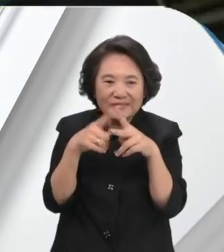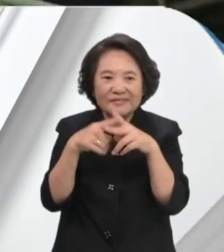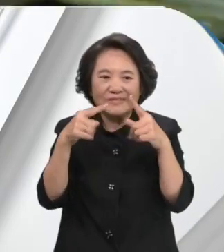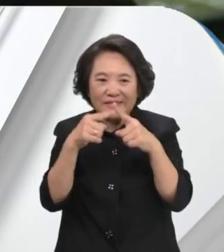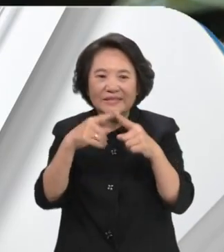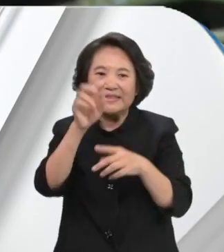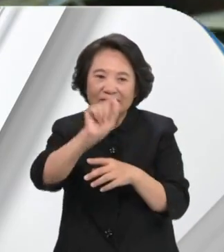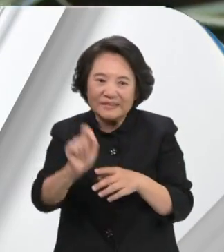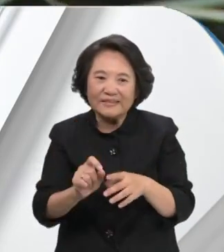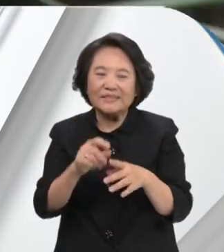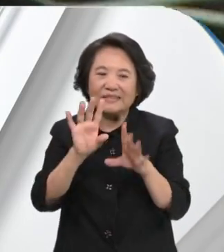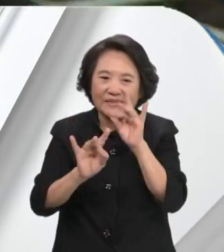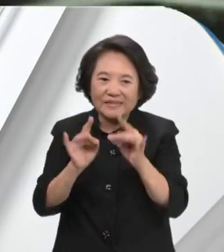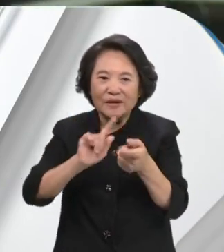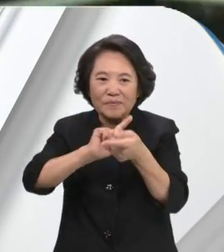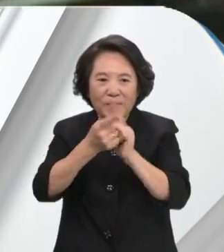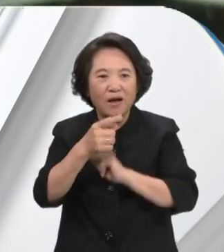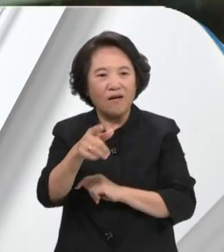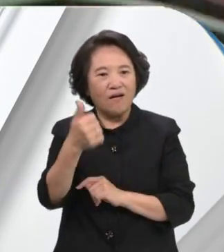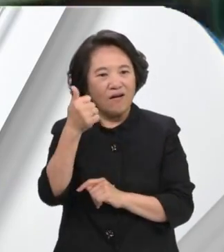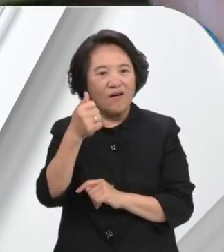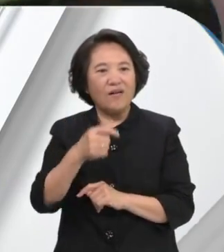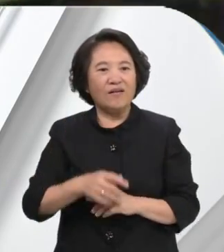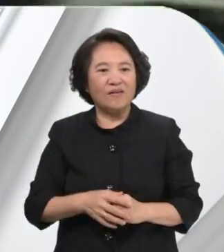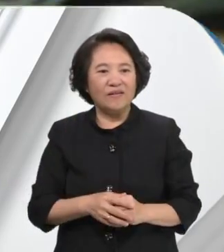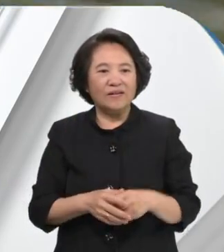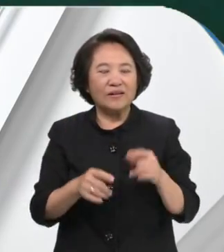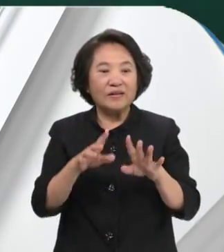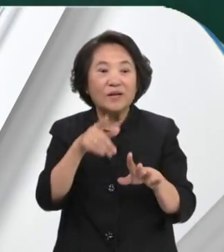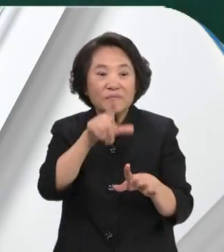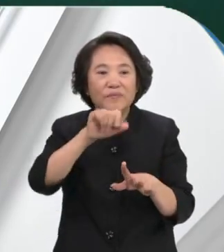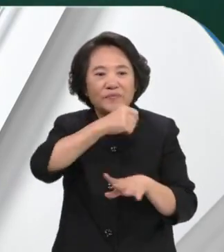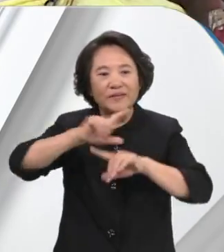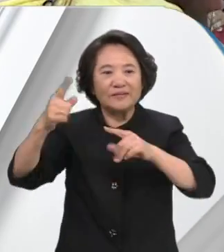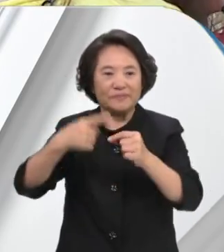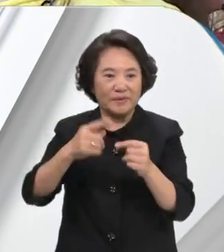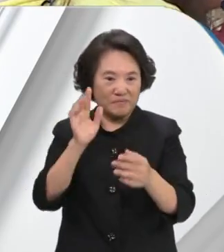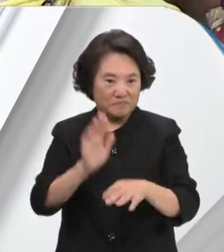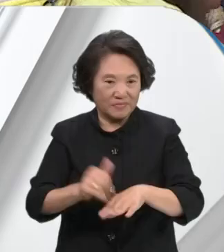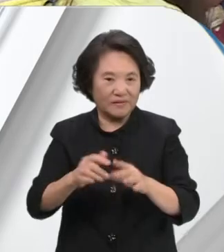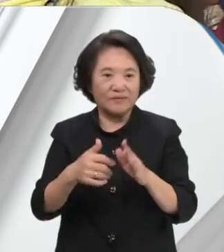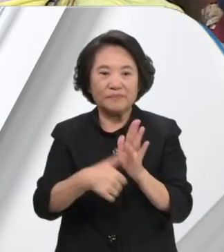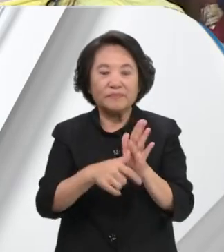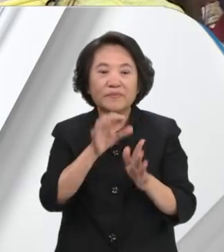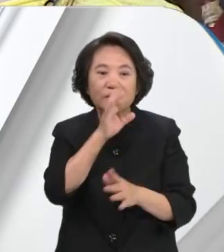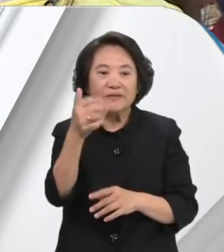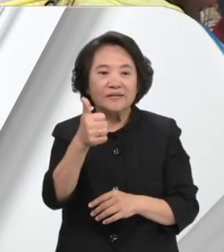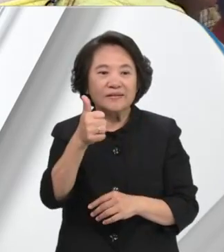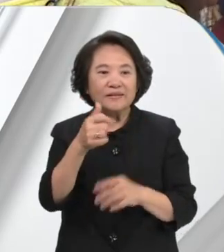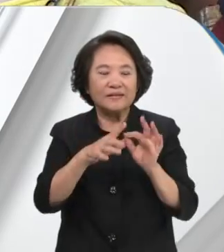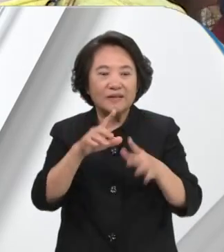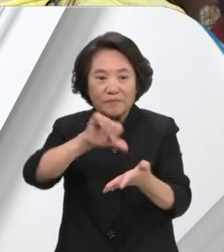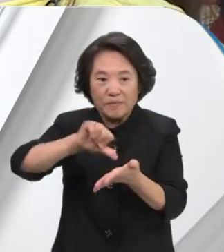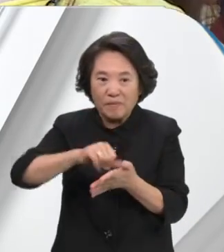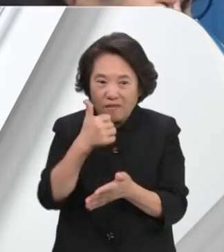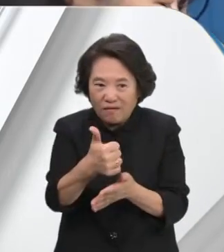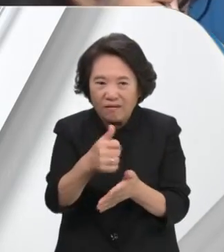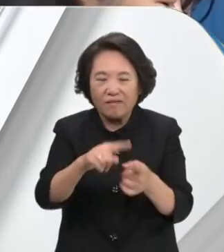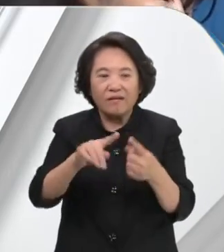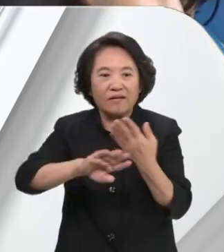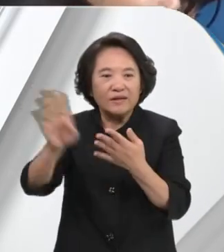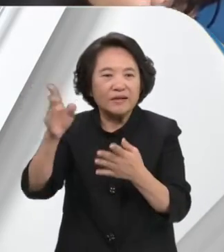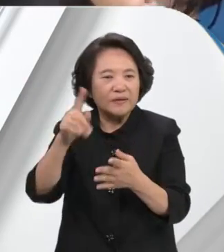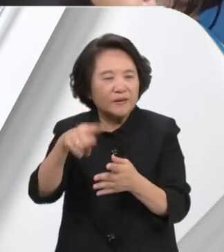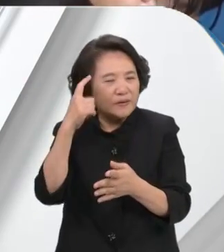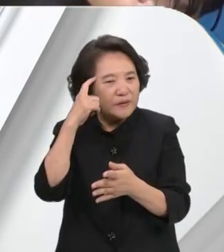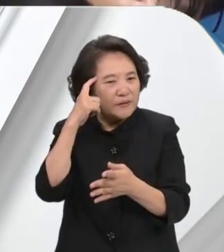盐奶，变作当地饮食的壶罐笔。本人做推动米王的抢农唔上错，除了种好米以外，按计划